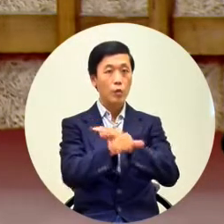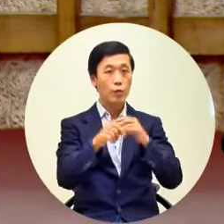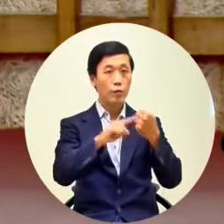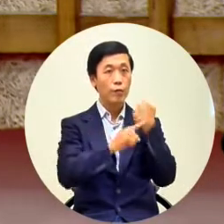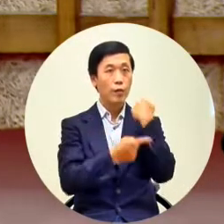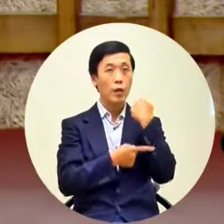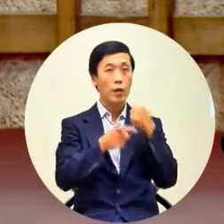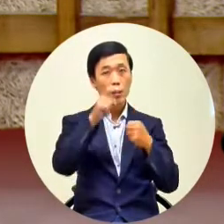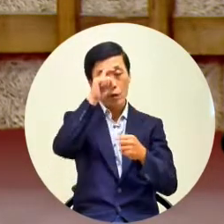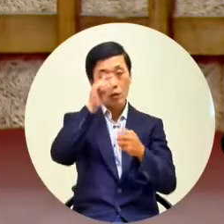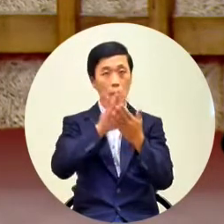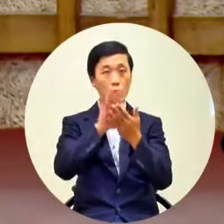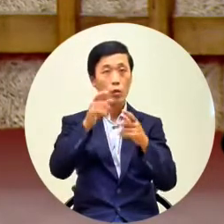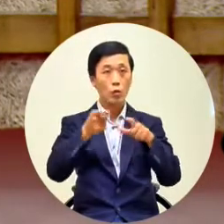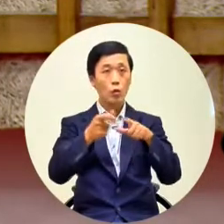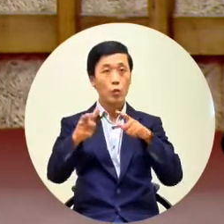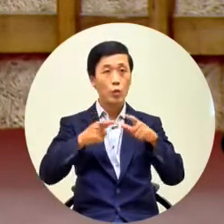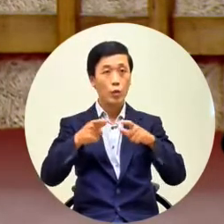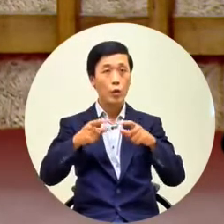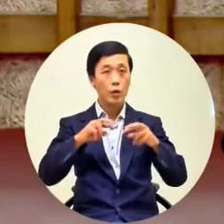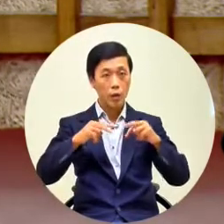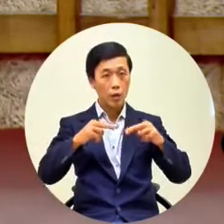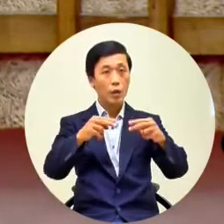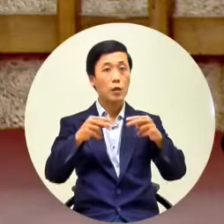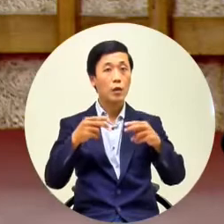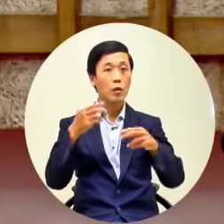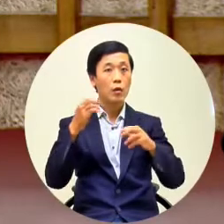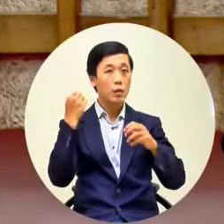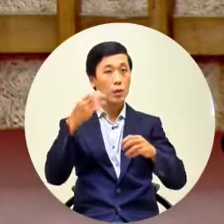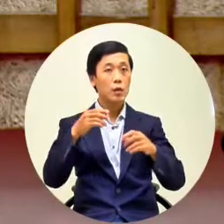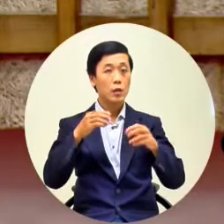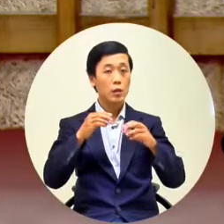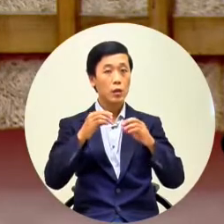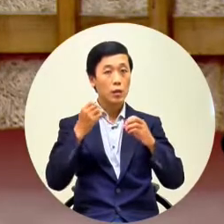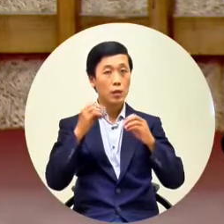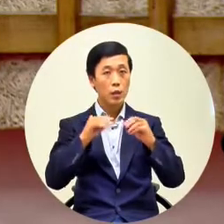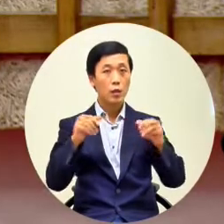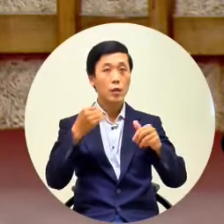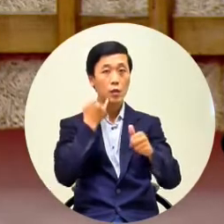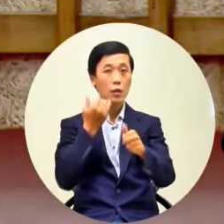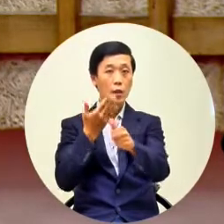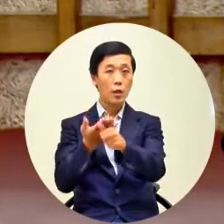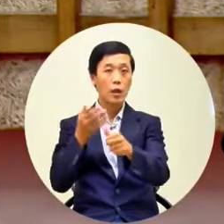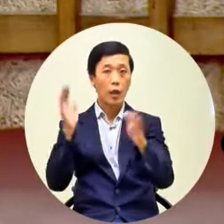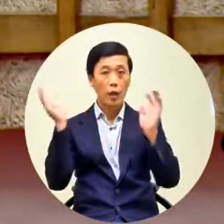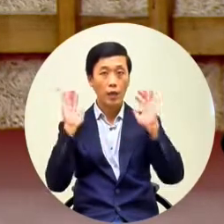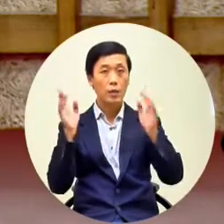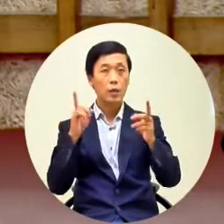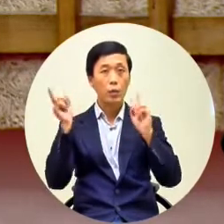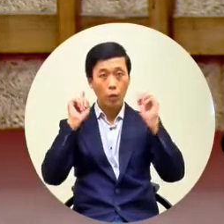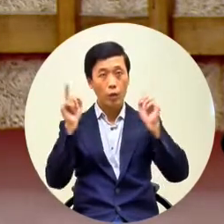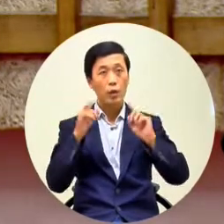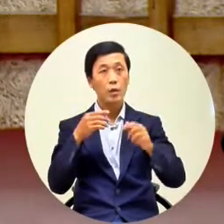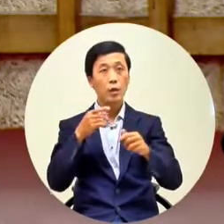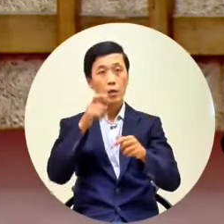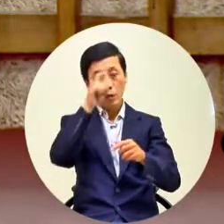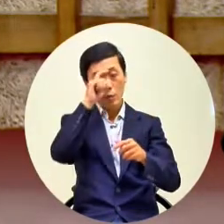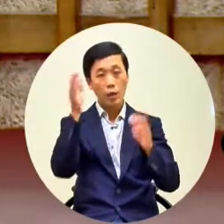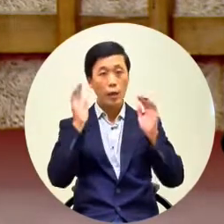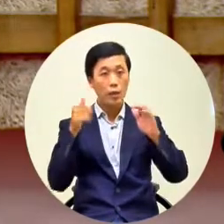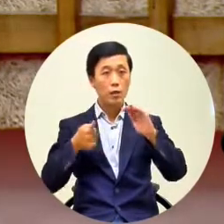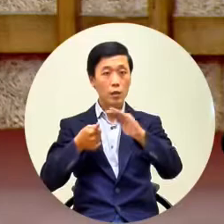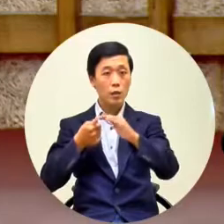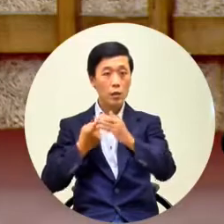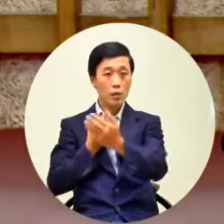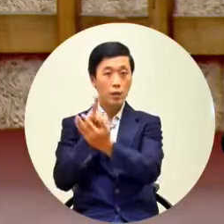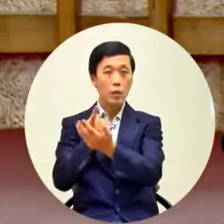辟都可以让这个公园成为孩子的乐园，让孩童可以参与未来公园各项改造的机会。那我们